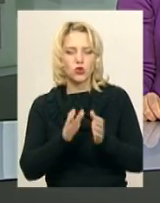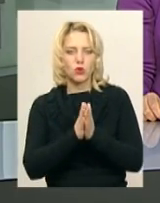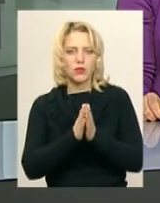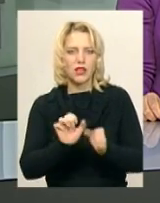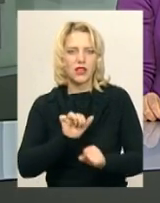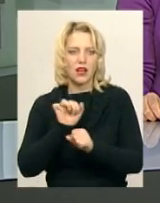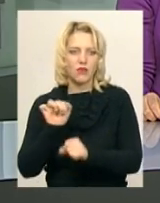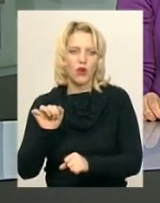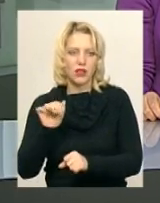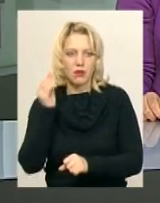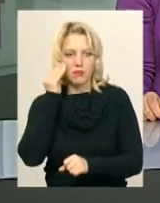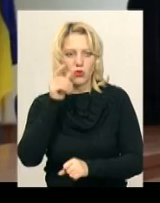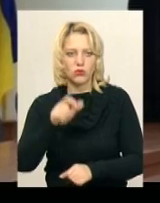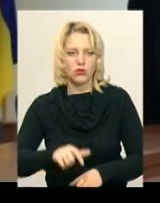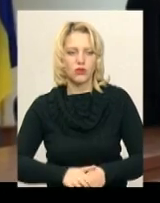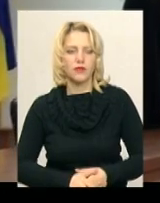підозрюваного.